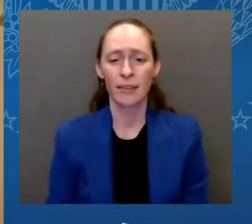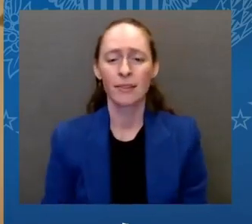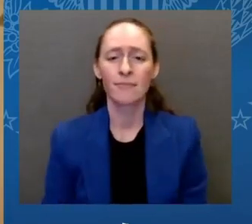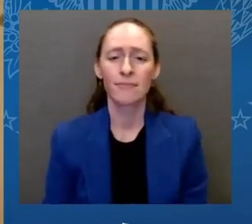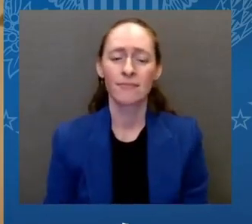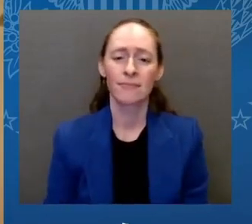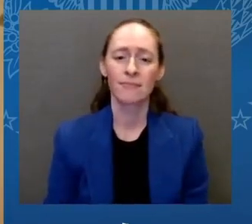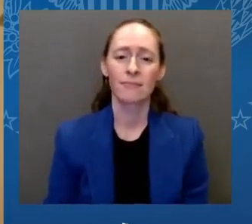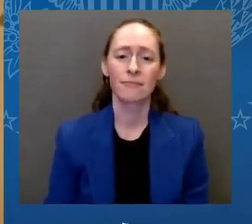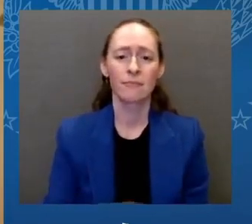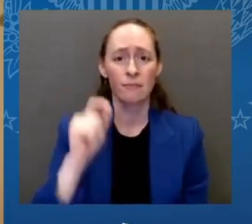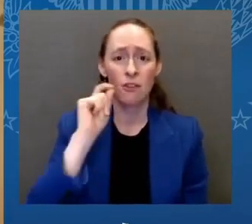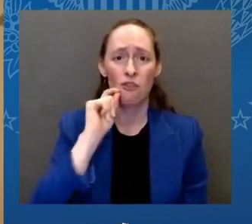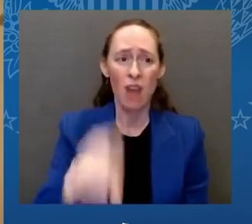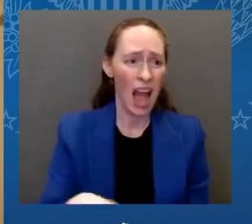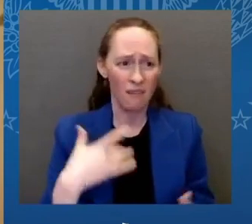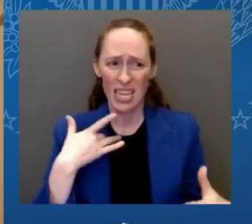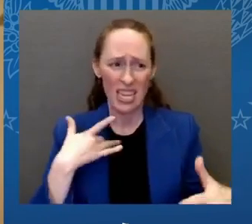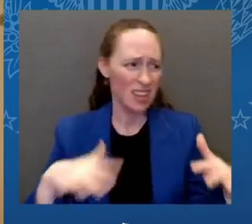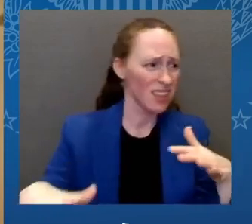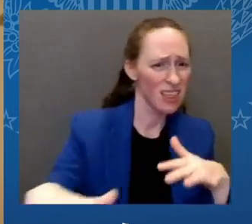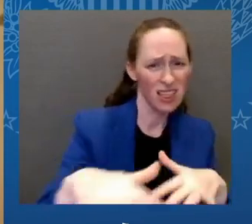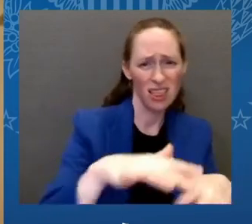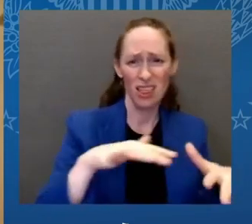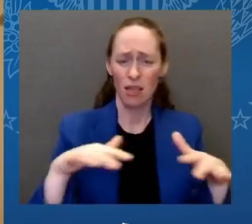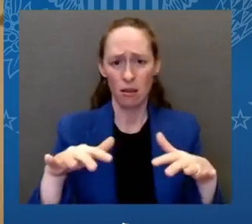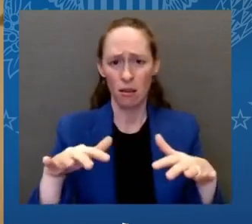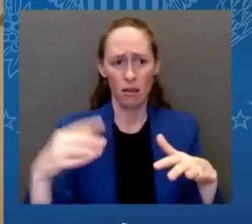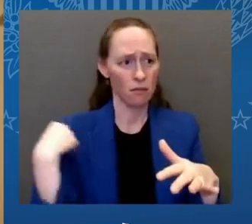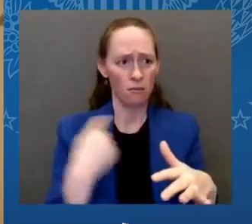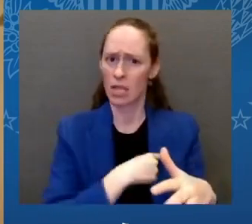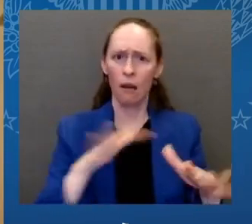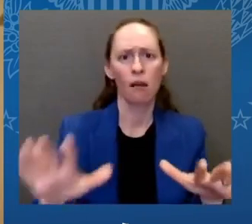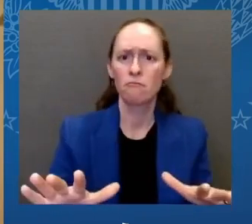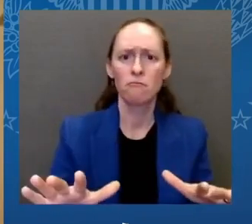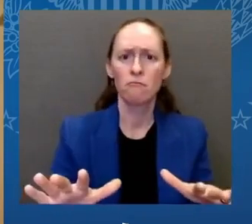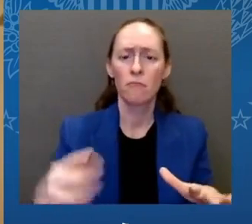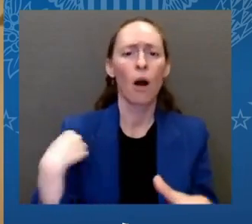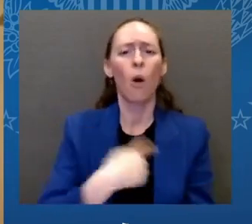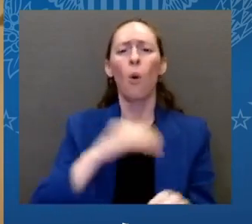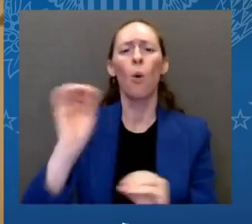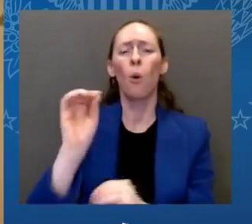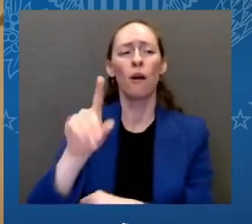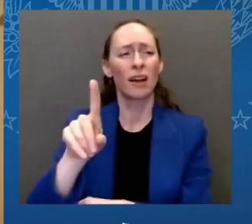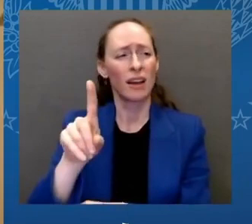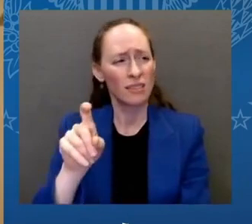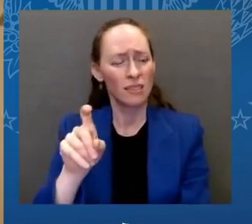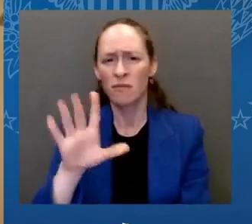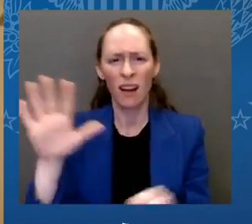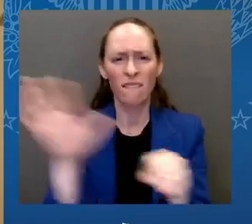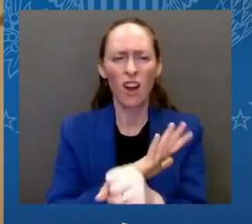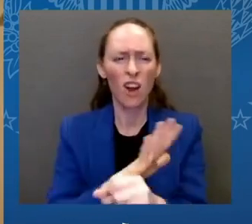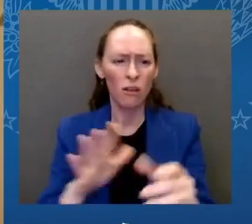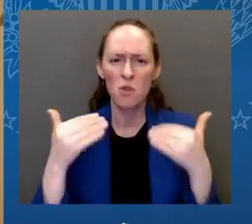генераціями американців як зразок, як взірець і підтримка по всій нашій